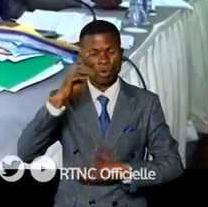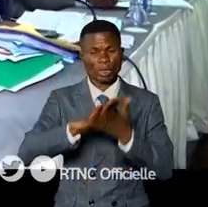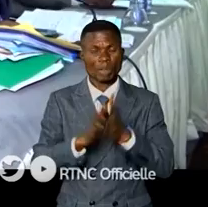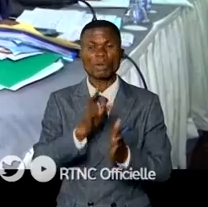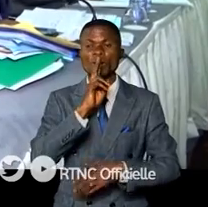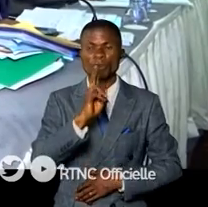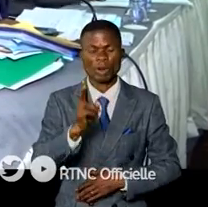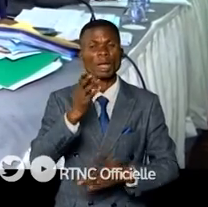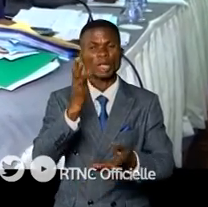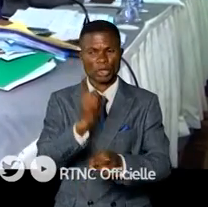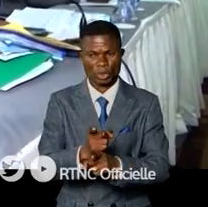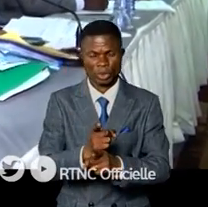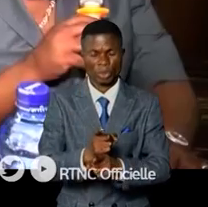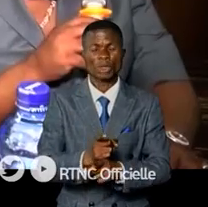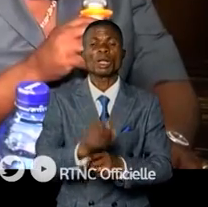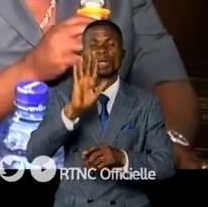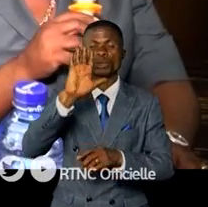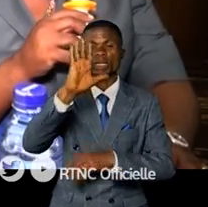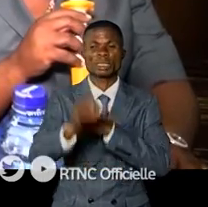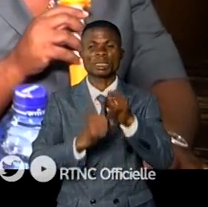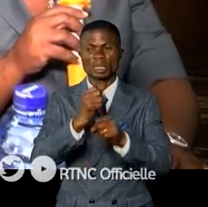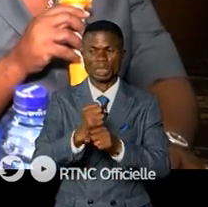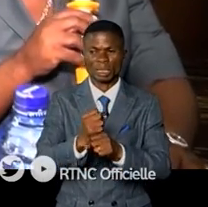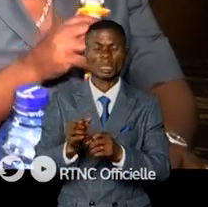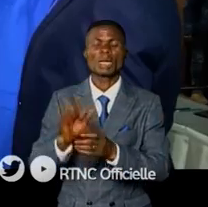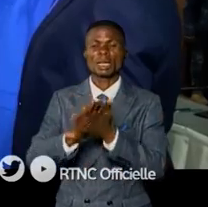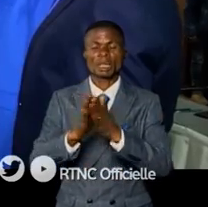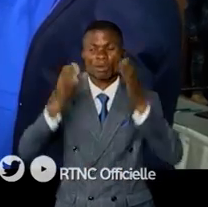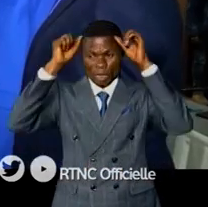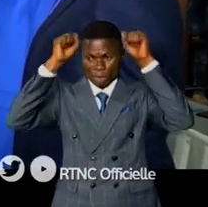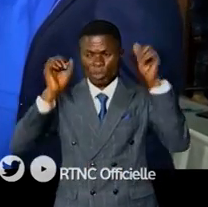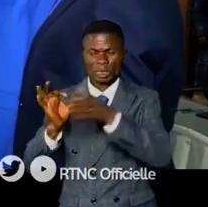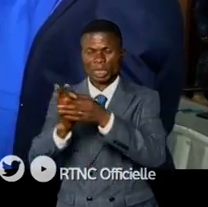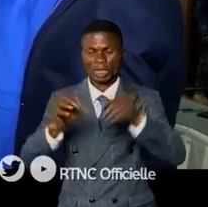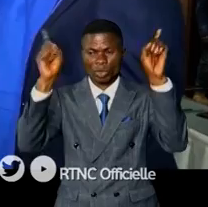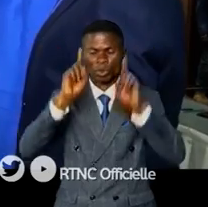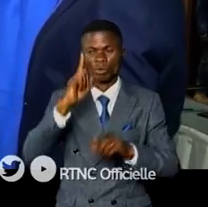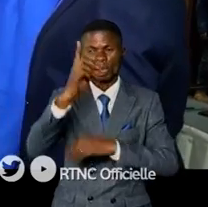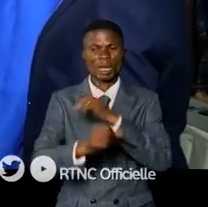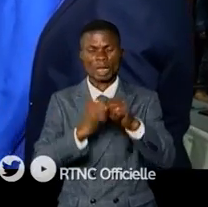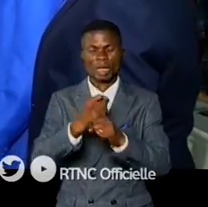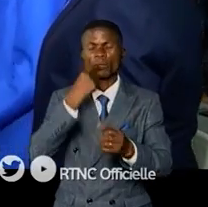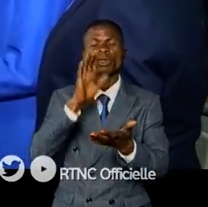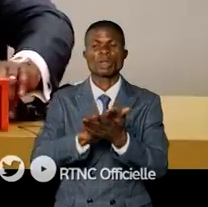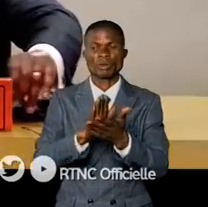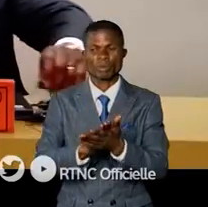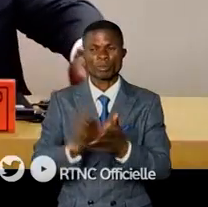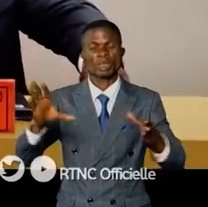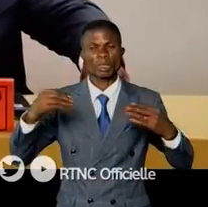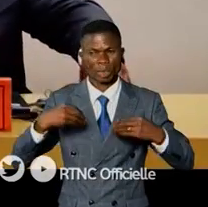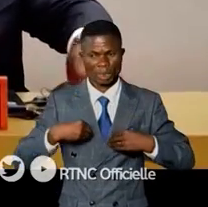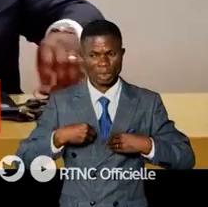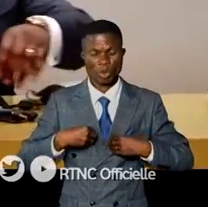vision. Aussi, sa mandature à la tête de l'Union africaine a fait l'objet de félicitations. Convaincu de